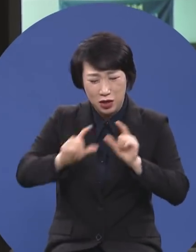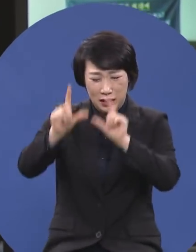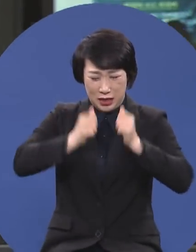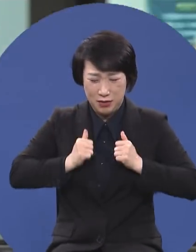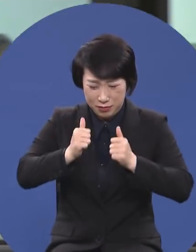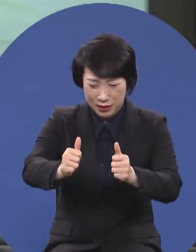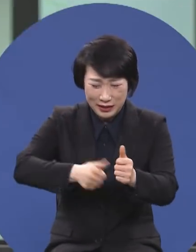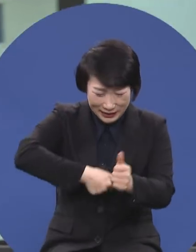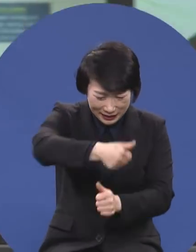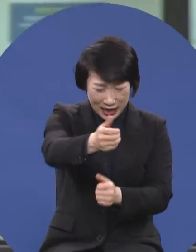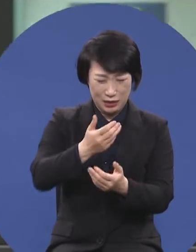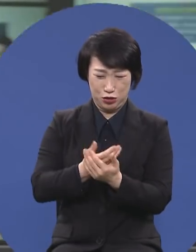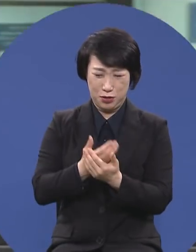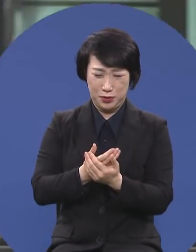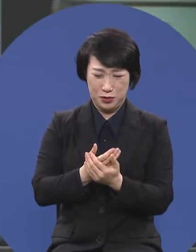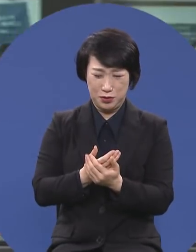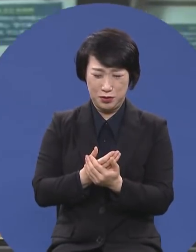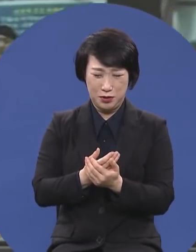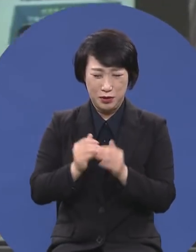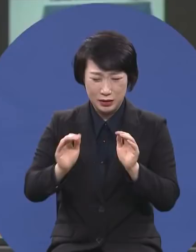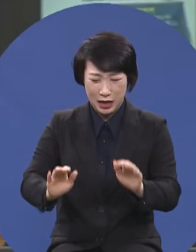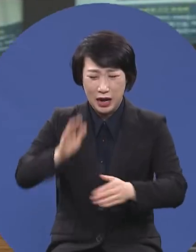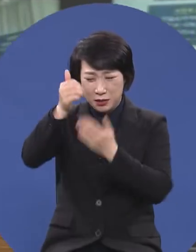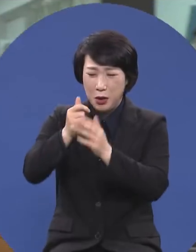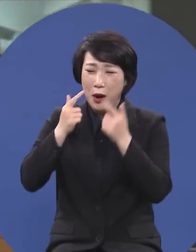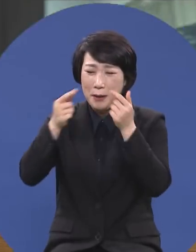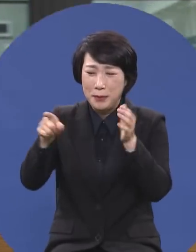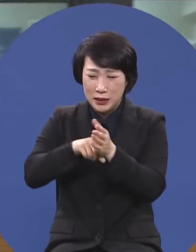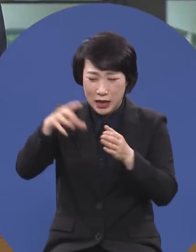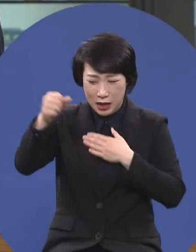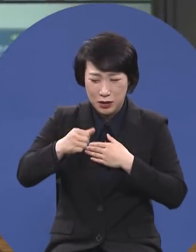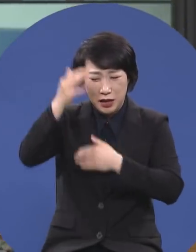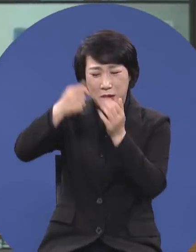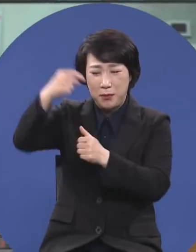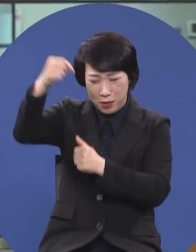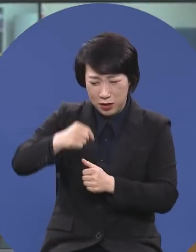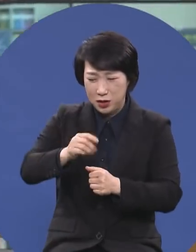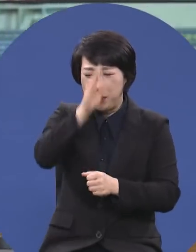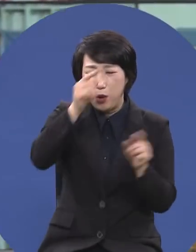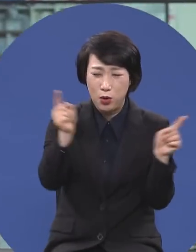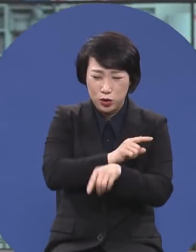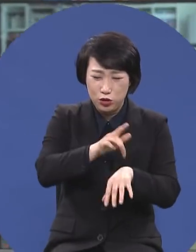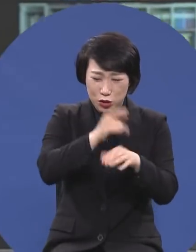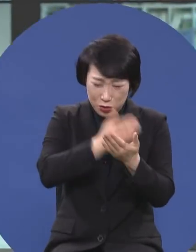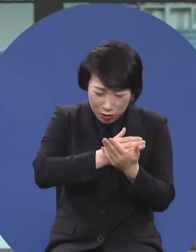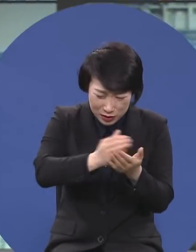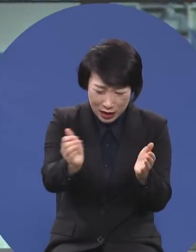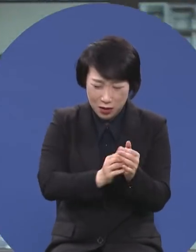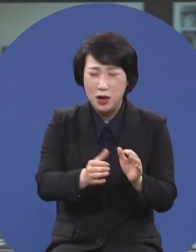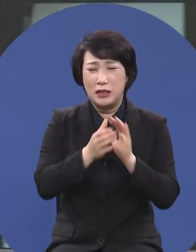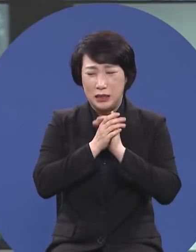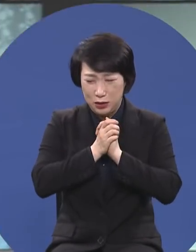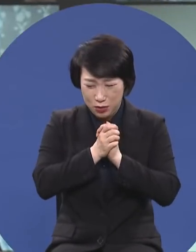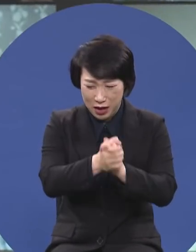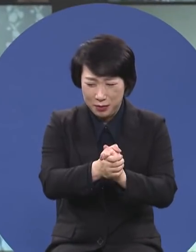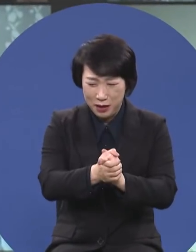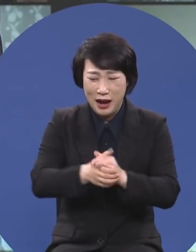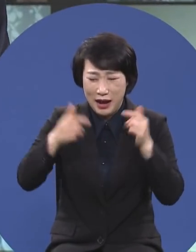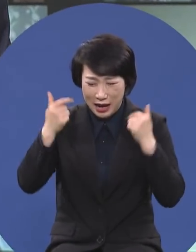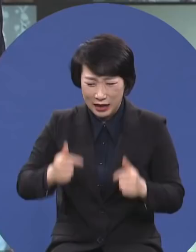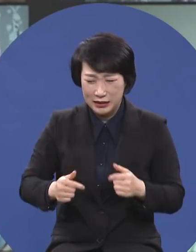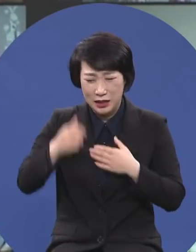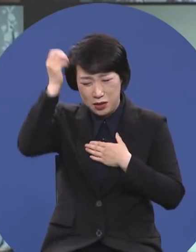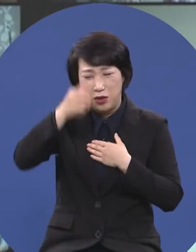잘해서 승리하게 하시고 하나님의 확신으로 그 명령대로 병 고치고 귀신을 쫓아내고 기도하면서